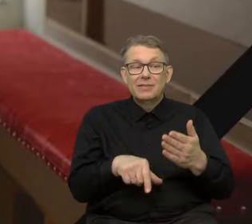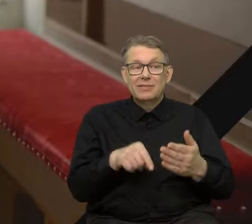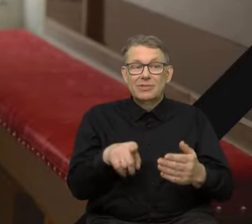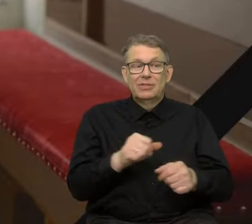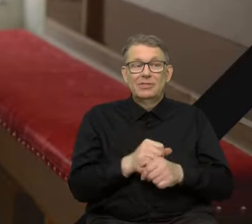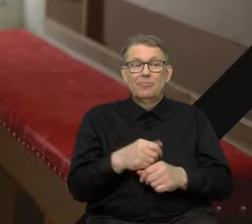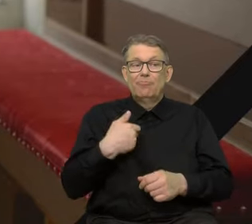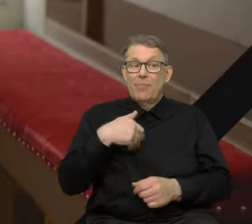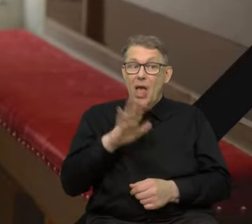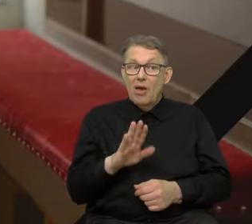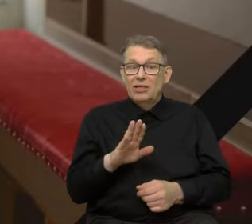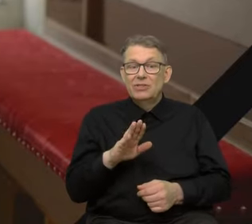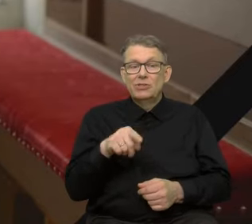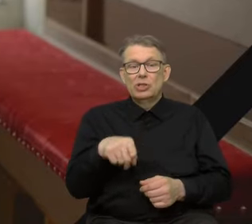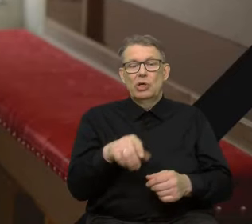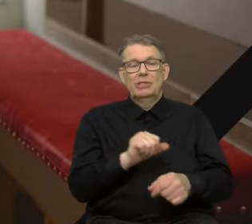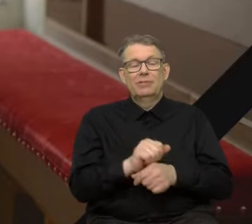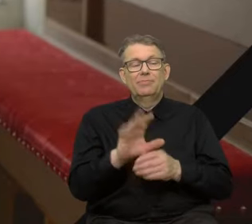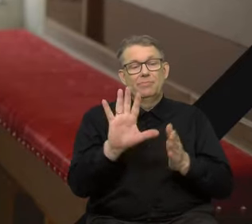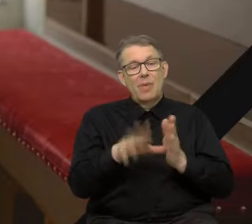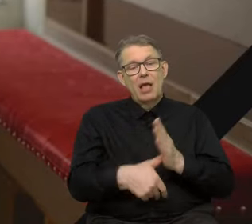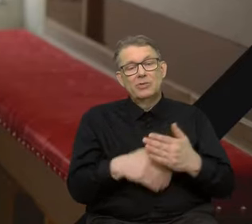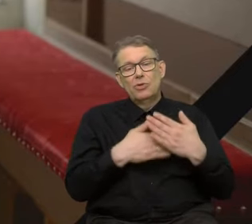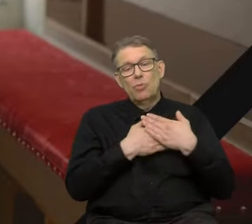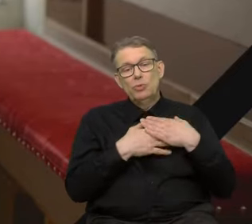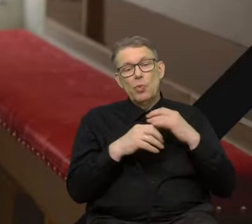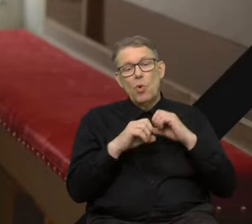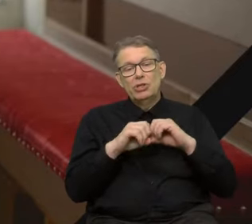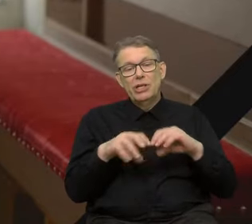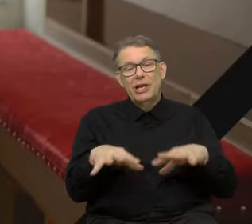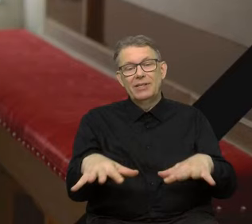Białystok to miasto miłosierdzia.